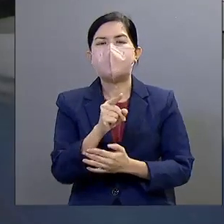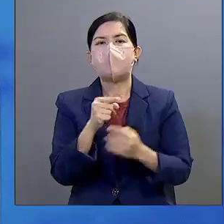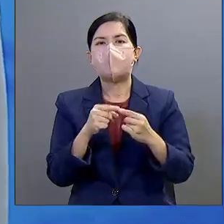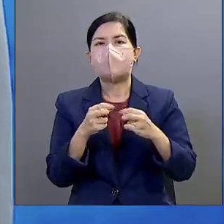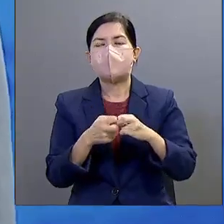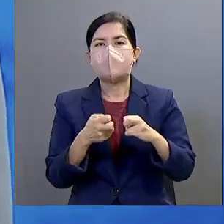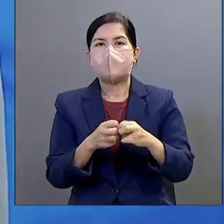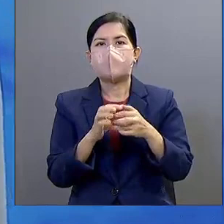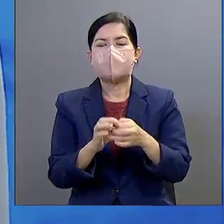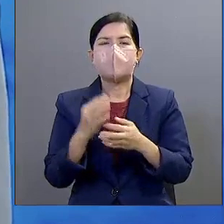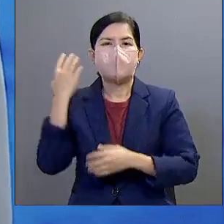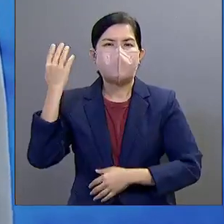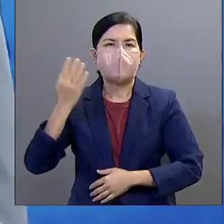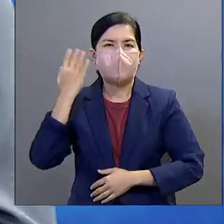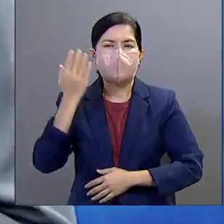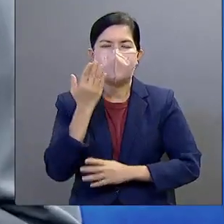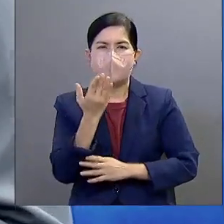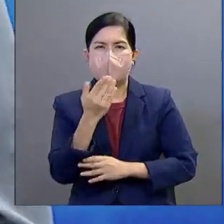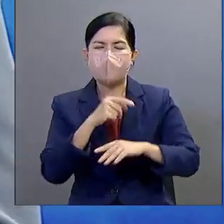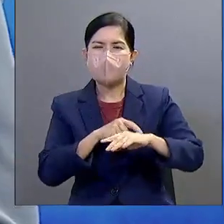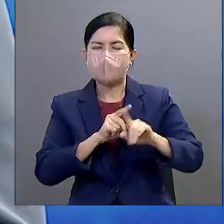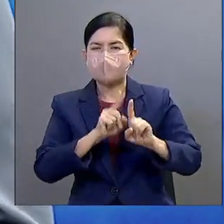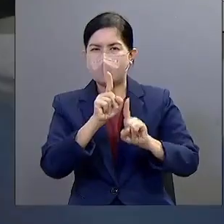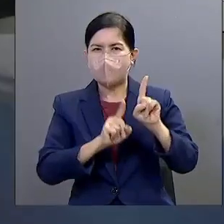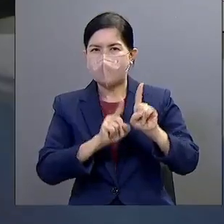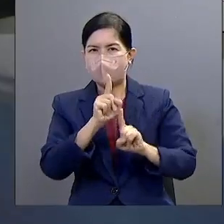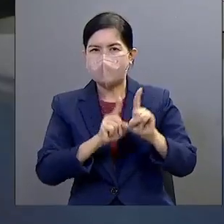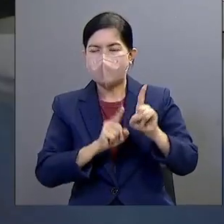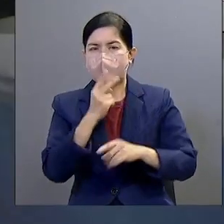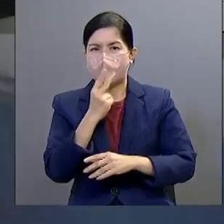ายุค่ะก็เลยขอเวลาในการประเมินสักนิดนึงแล้วก็จะมีการรายงานกลับมาค่ะ ค่ะขอบคุณค่ะ